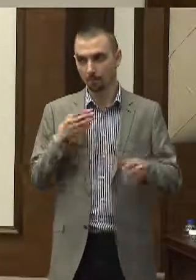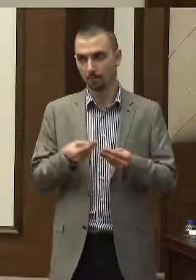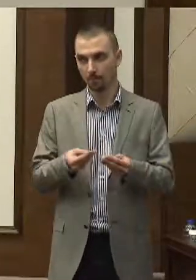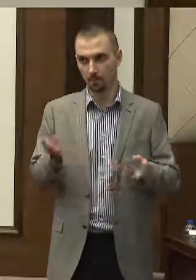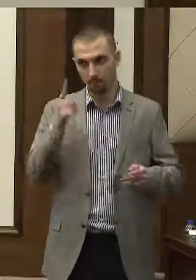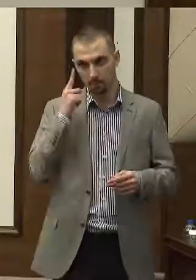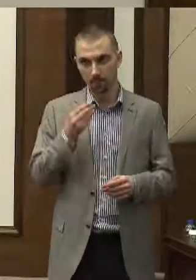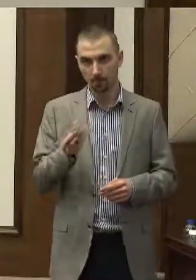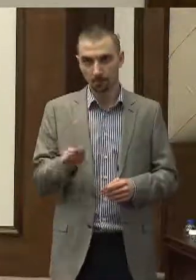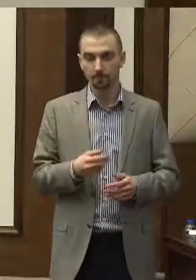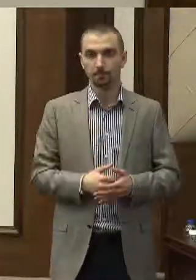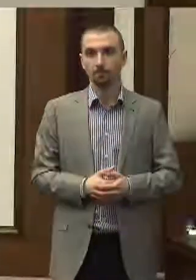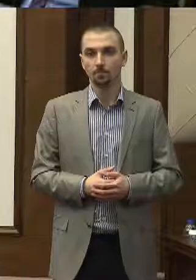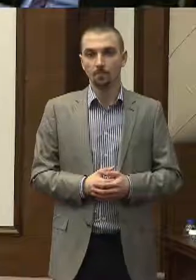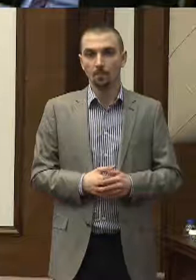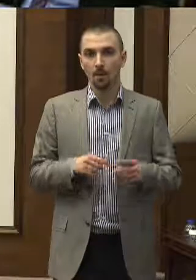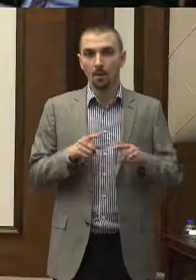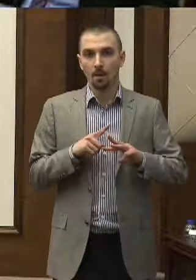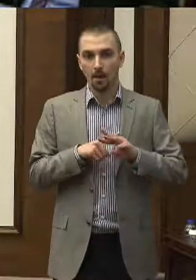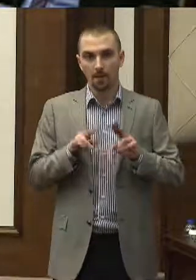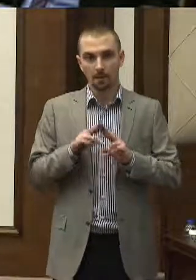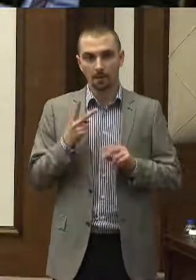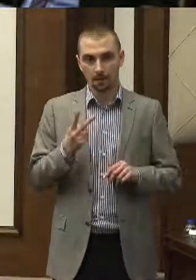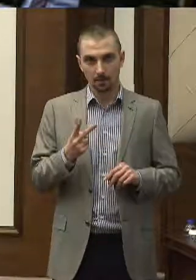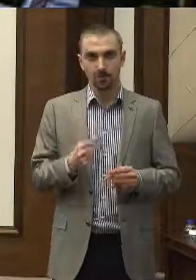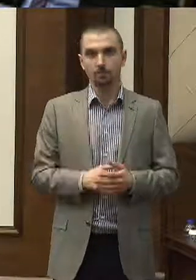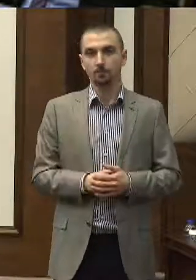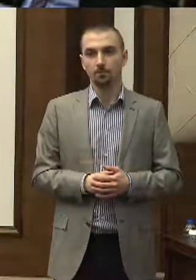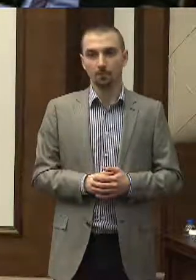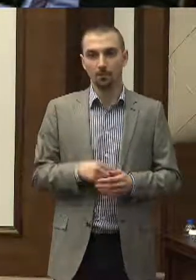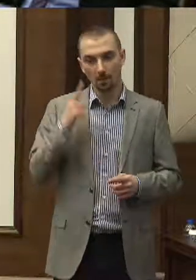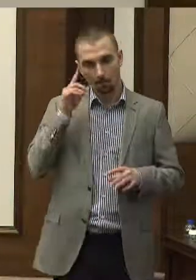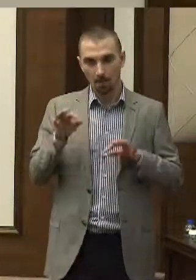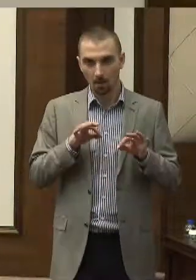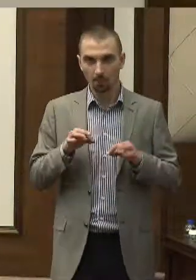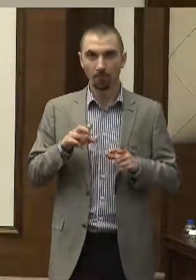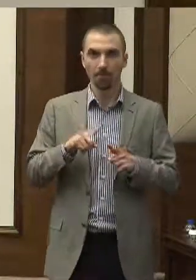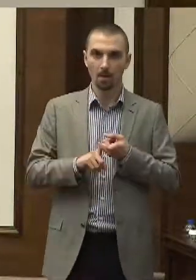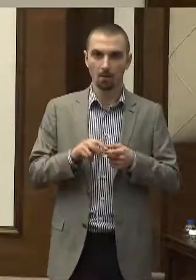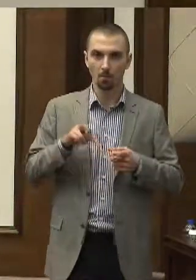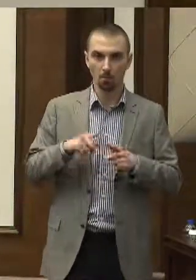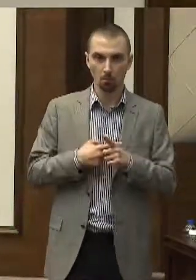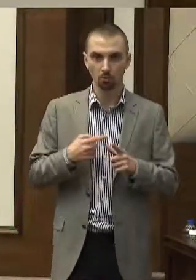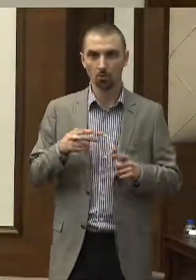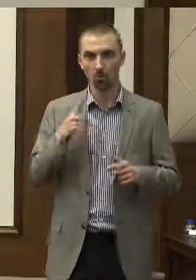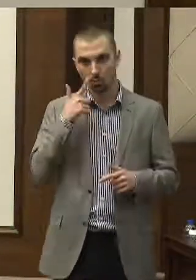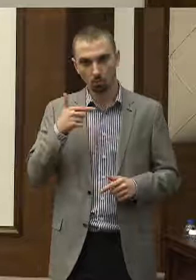olunur. Ek gündem 2. Plan ve Proje Müdürlüğü Başkanlık